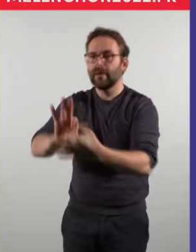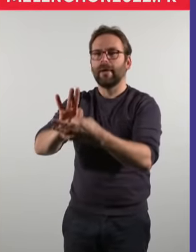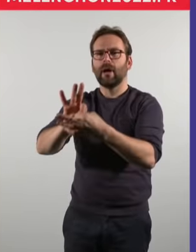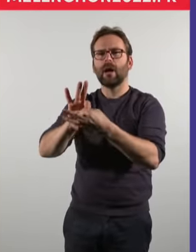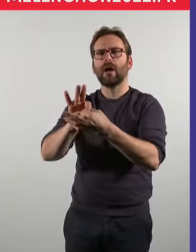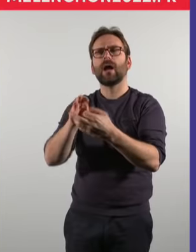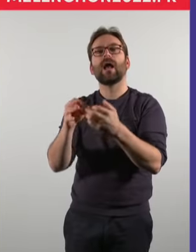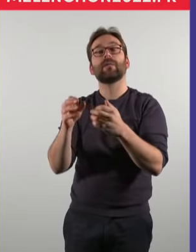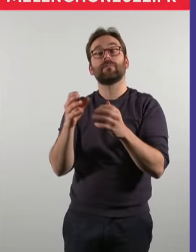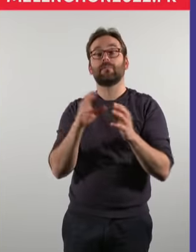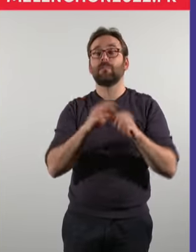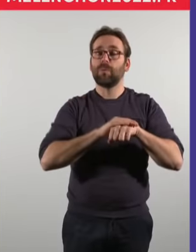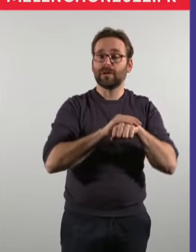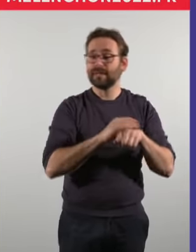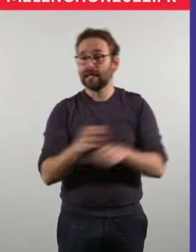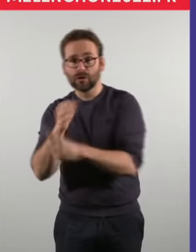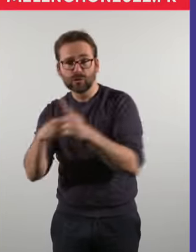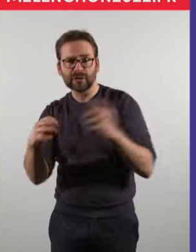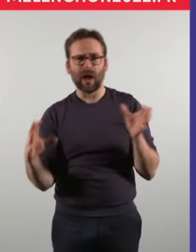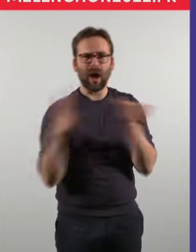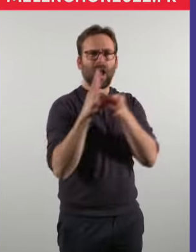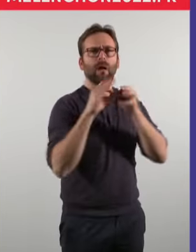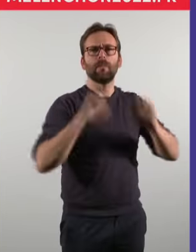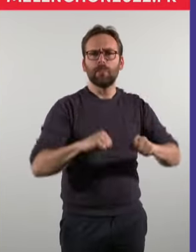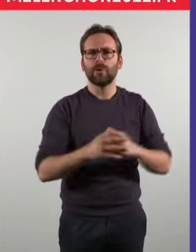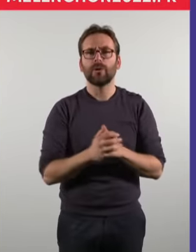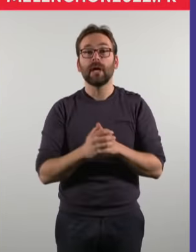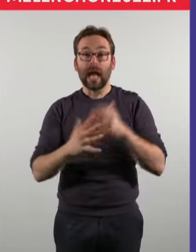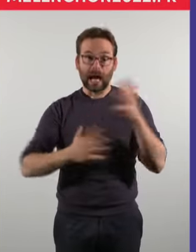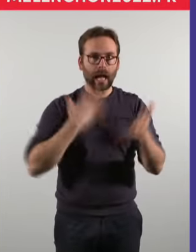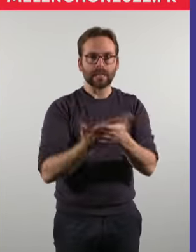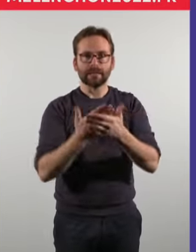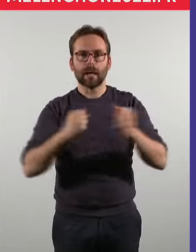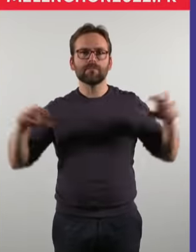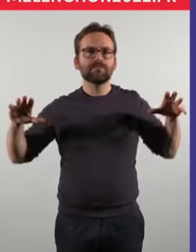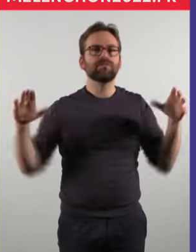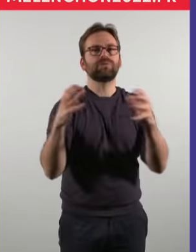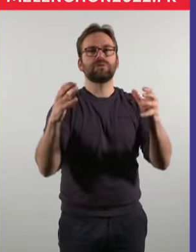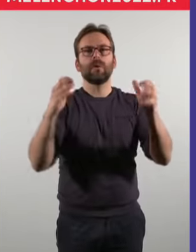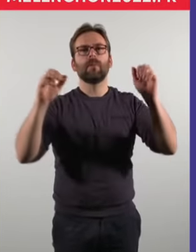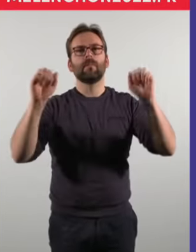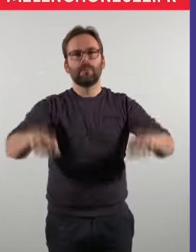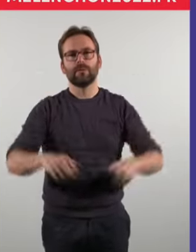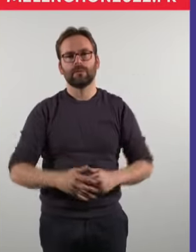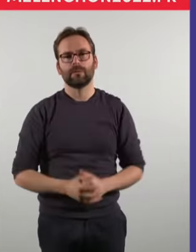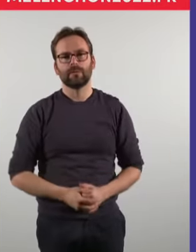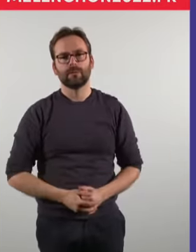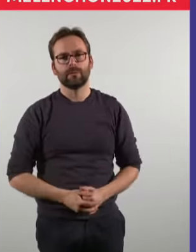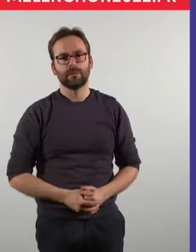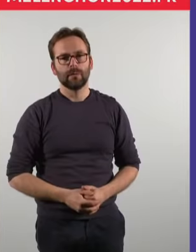nous reconnecterons la politique et la société, et c'est ainsi que nous comptons rassembler.